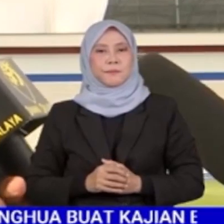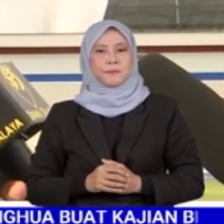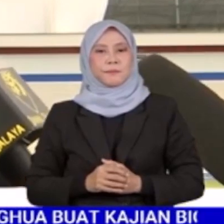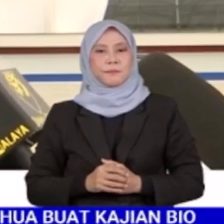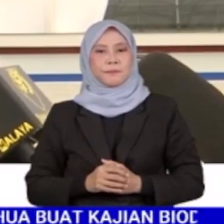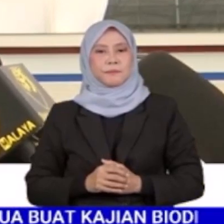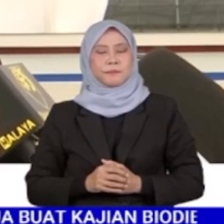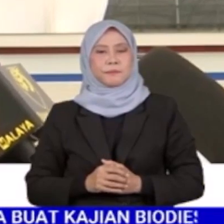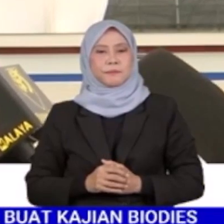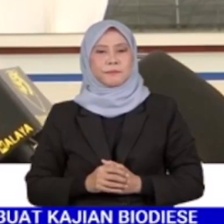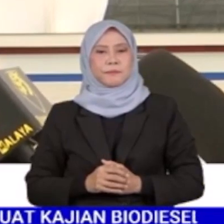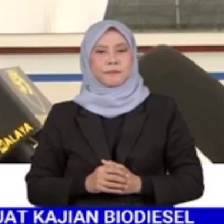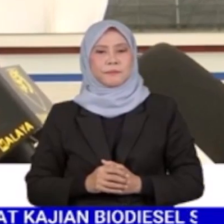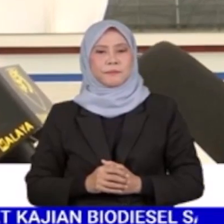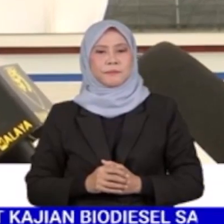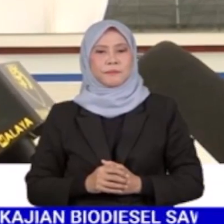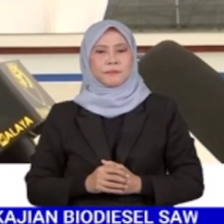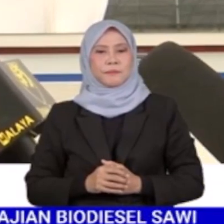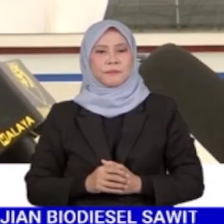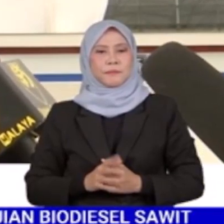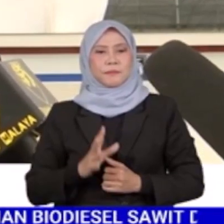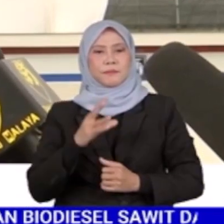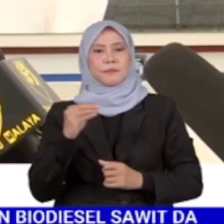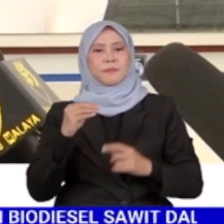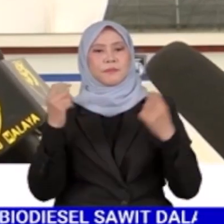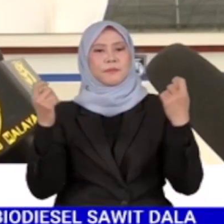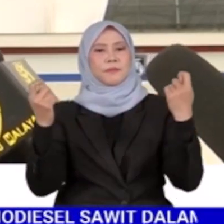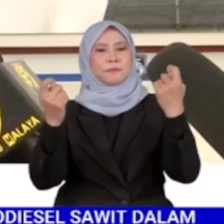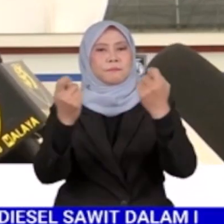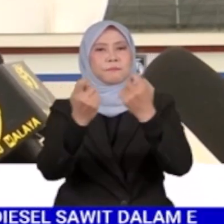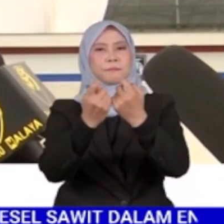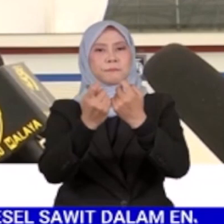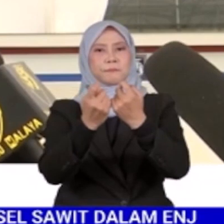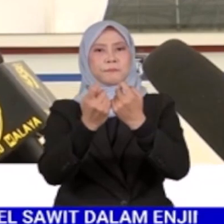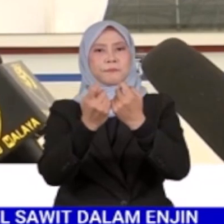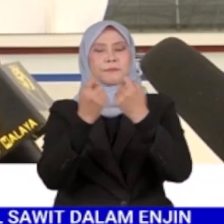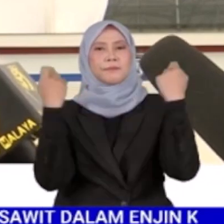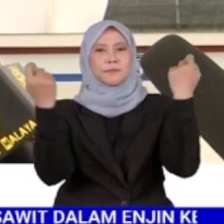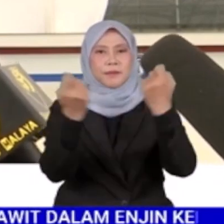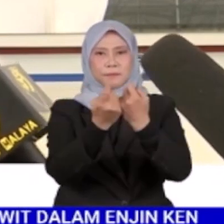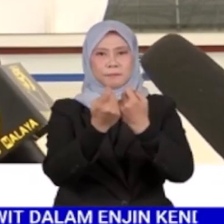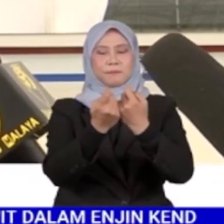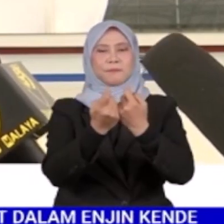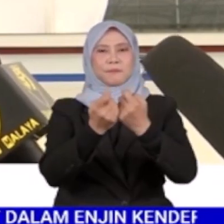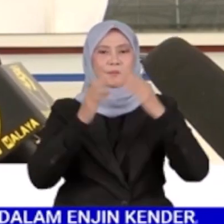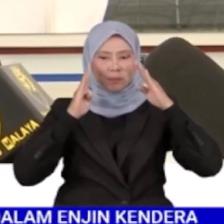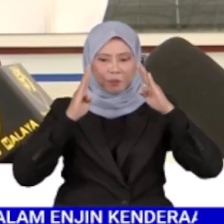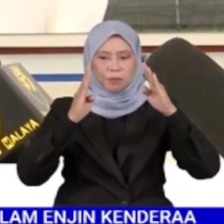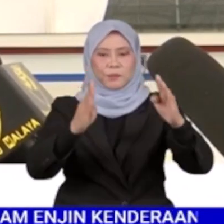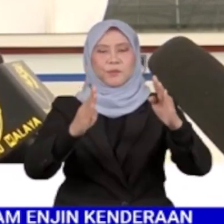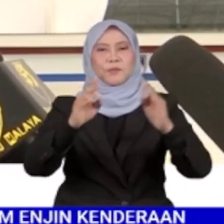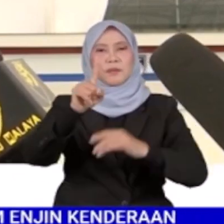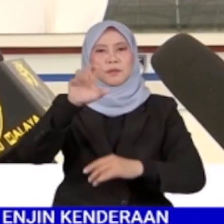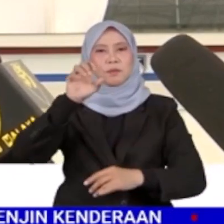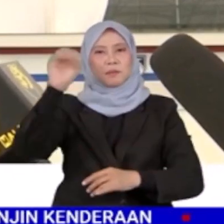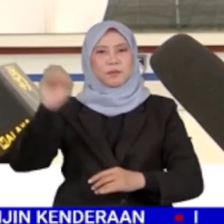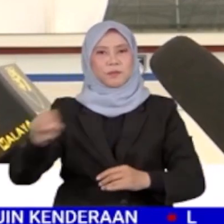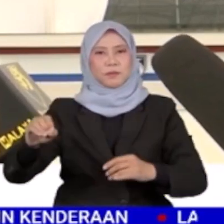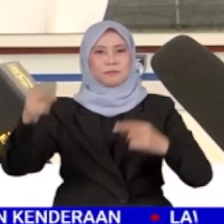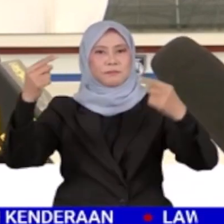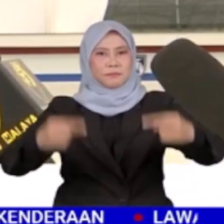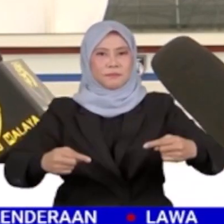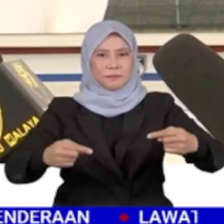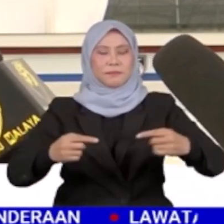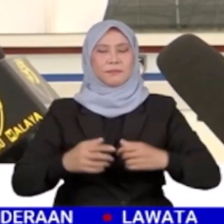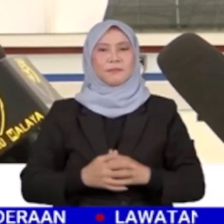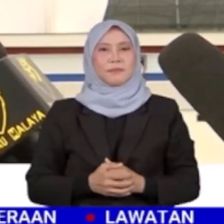diri Sian saja, tim yang bagi lebih daripada 100% di setiap game,